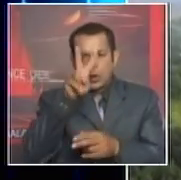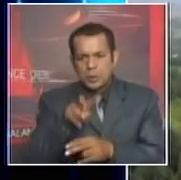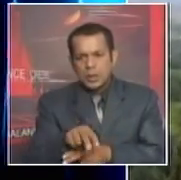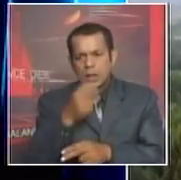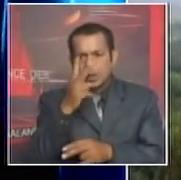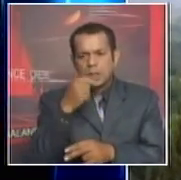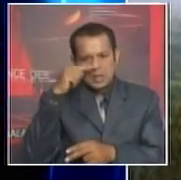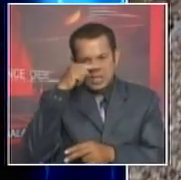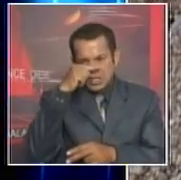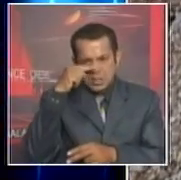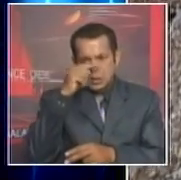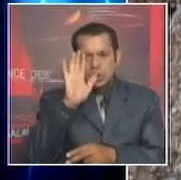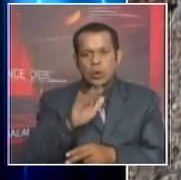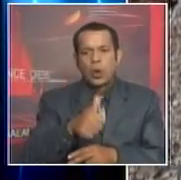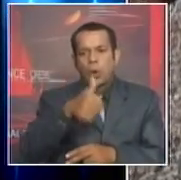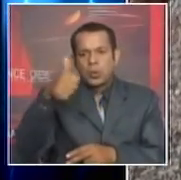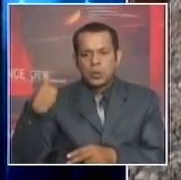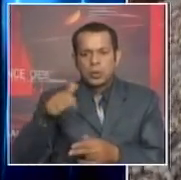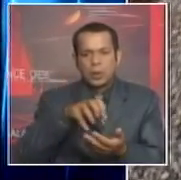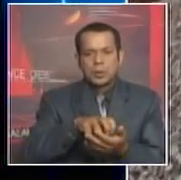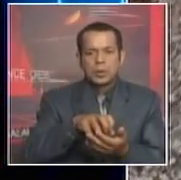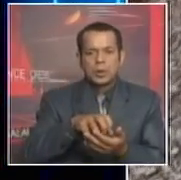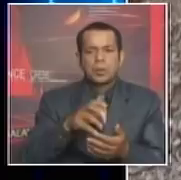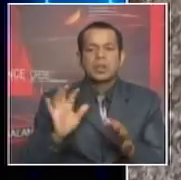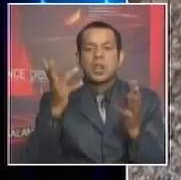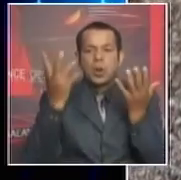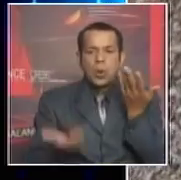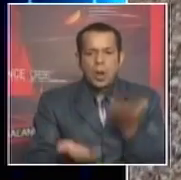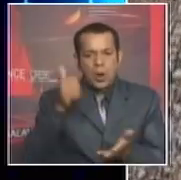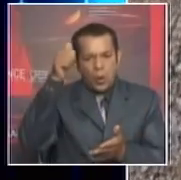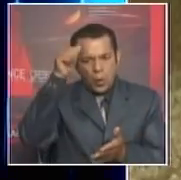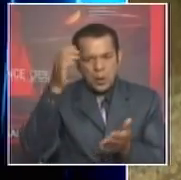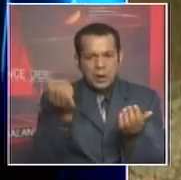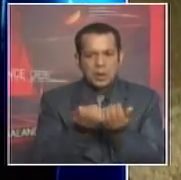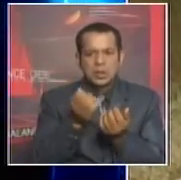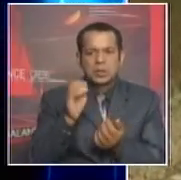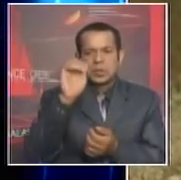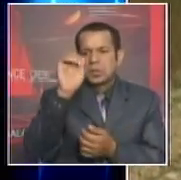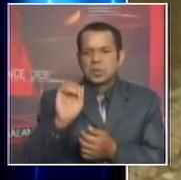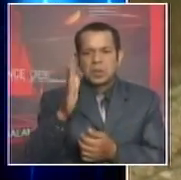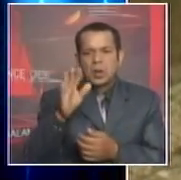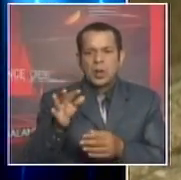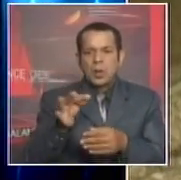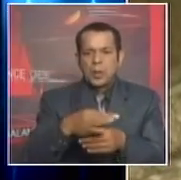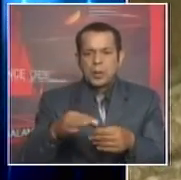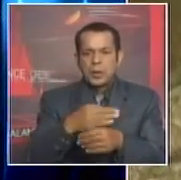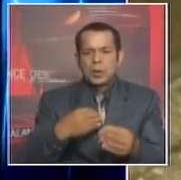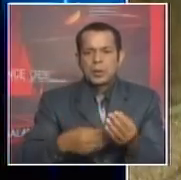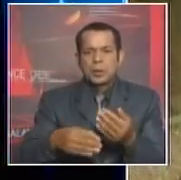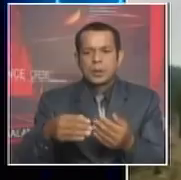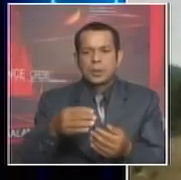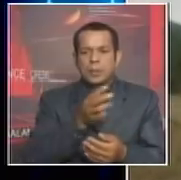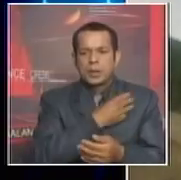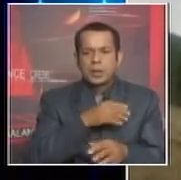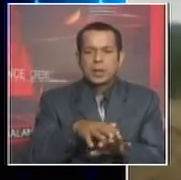त लाजमर्दो अवस्था छ भने अन्यत्र कस्तो अवस्था होला अनुमान समेत गर्न नसकिने पर्यटन व्यवसाय बद्री माकको भनाइ